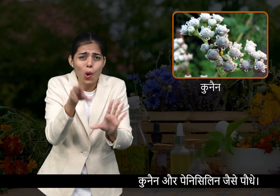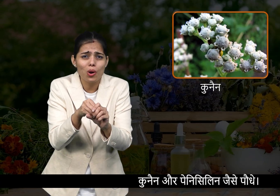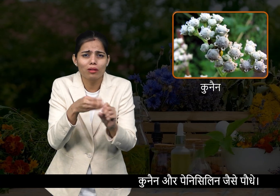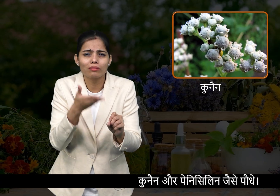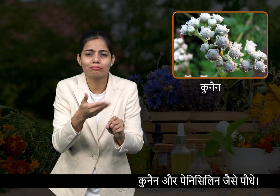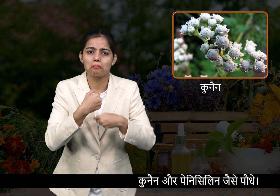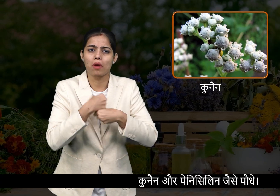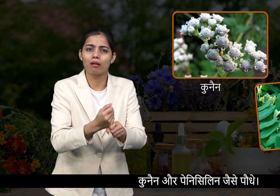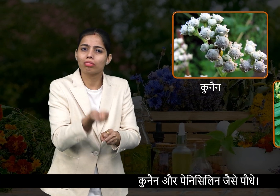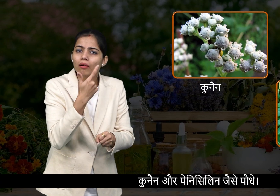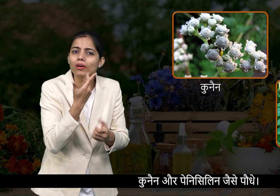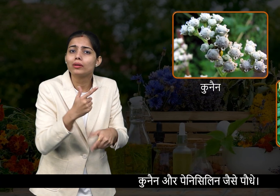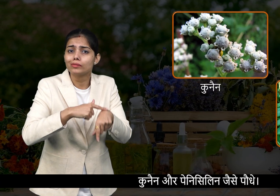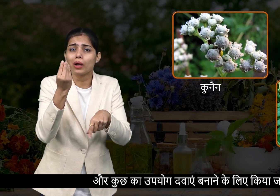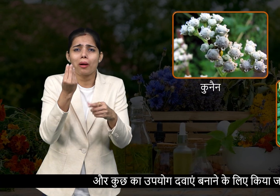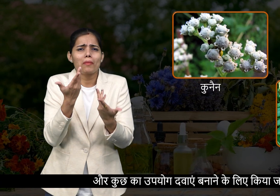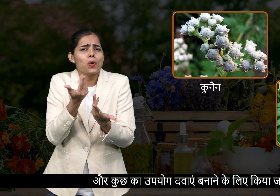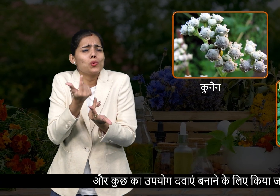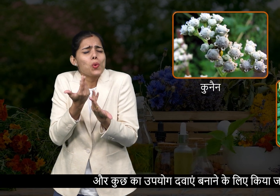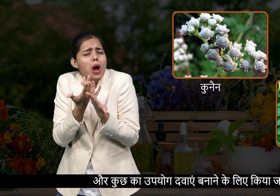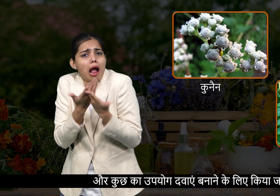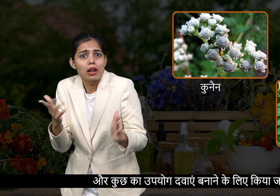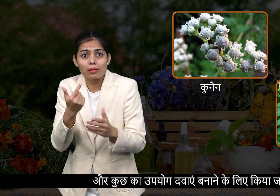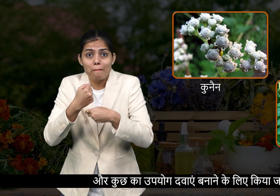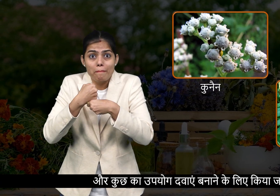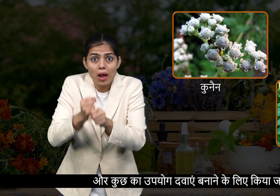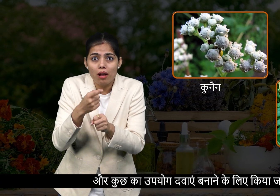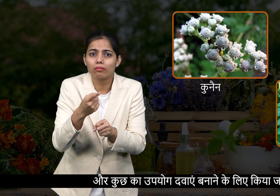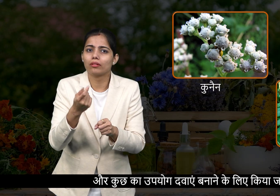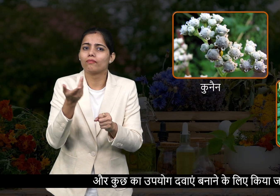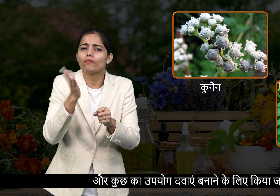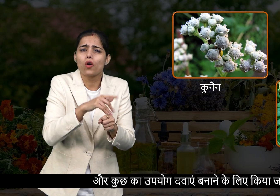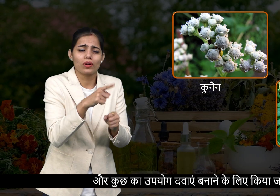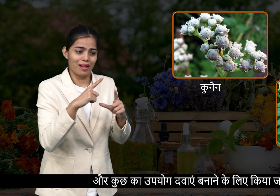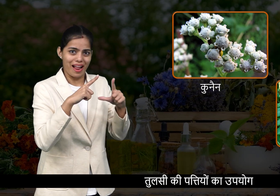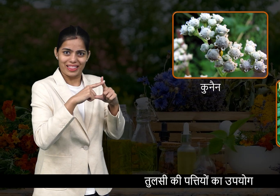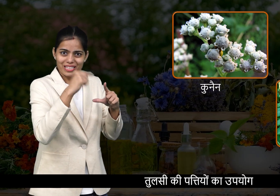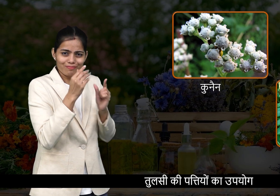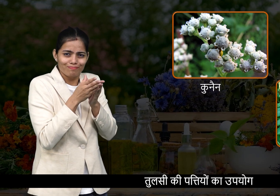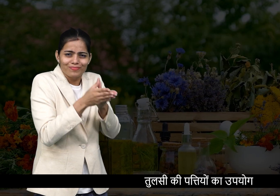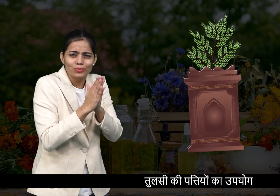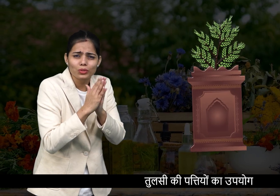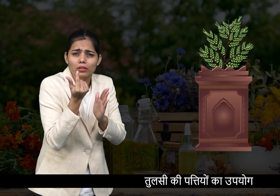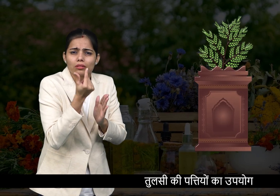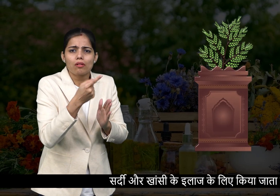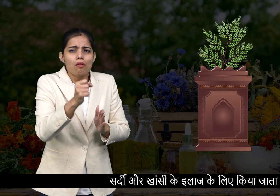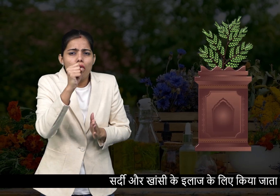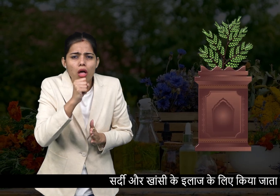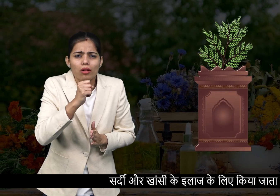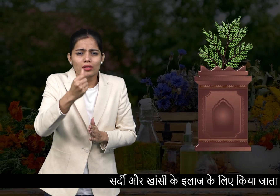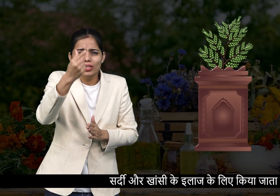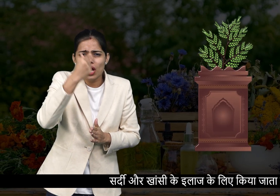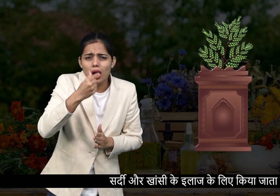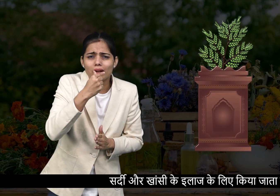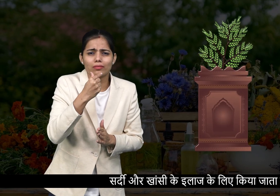कुनैन और पेनिसिलिन जैसे पौधे और कुछ का उपयोग दवाई बनाने के लिए किया जाता है। तुलसी की पत्तियों का उपयोग सर्दी